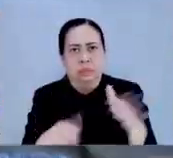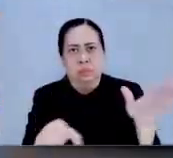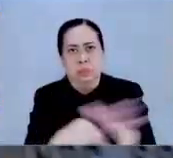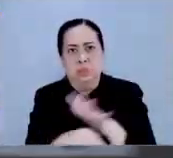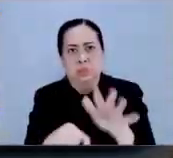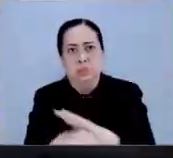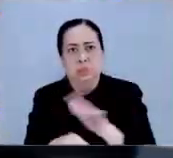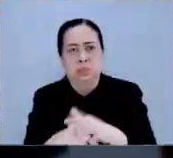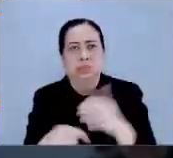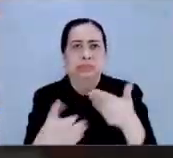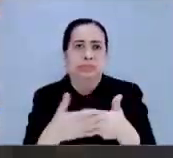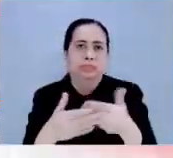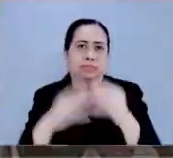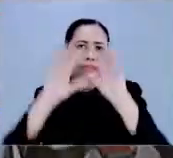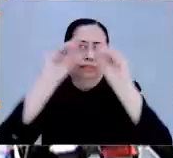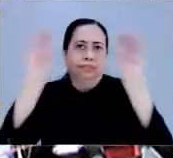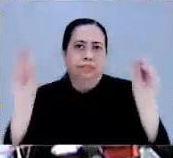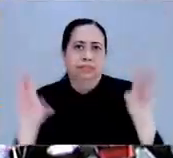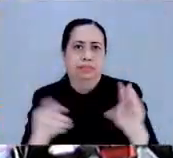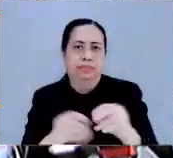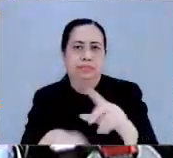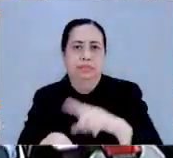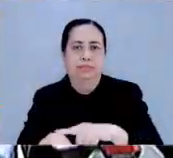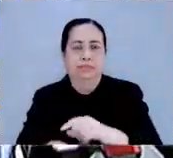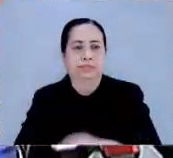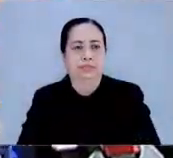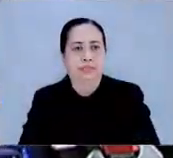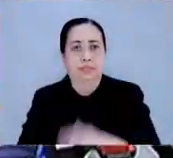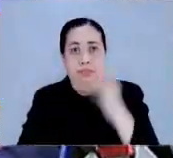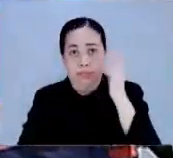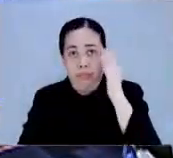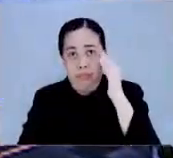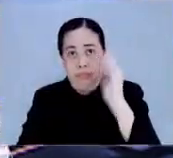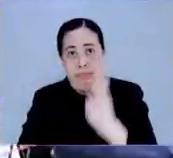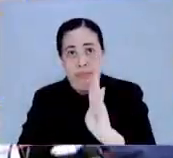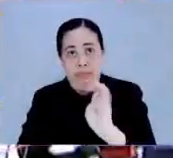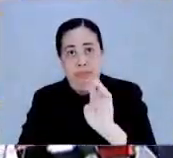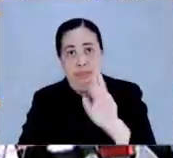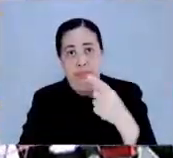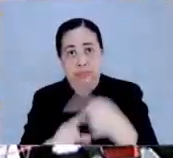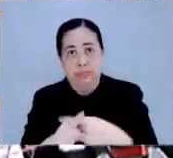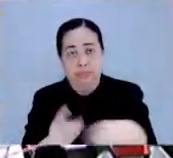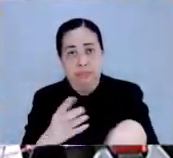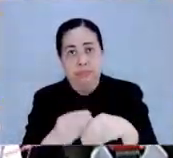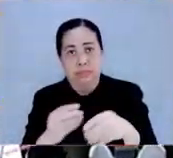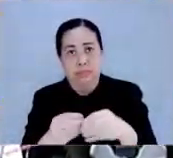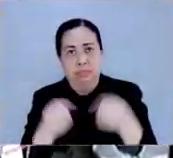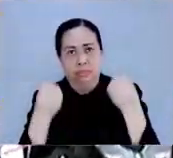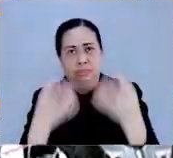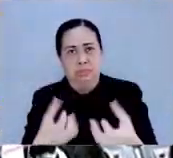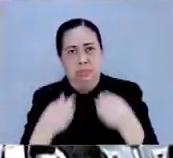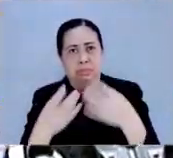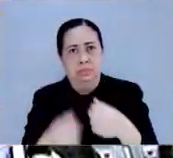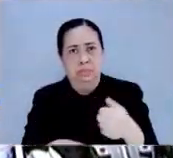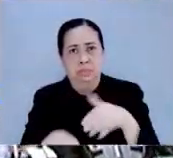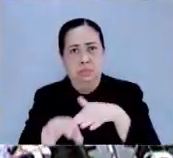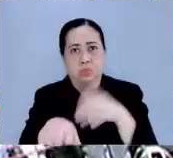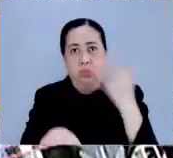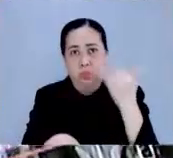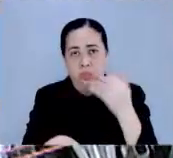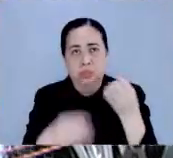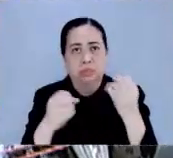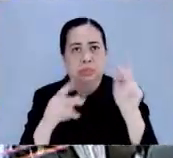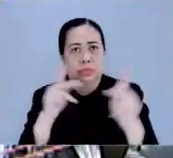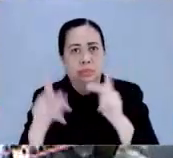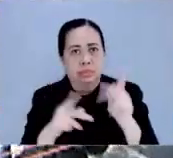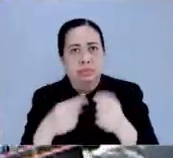habang papalapit ang Christmas season. Alam naman natin, pag dumating ang Burman, dumadagdag lalo ang volume of vehicles. Why? A lot of people